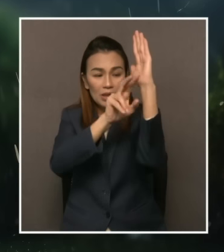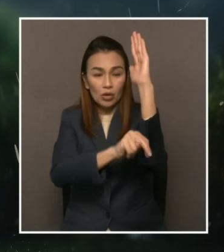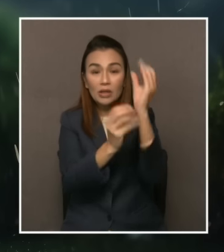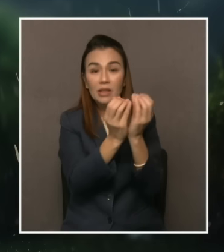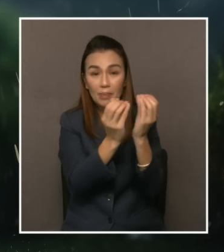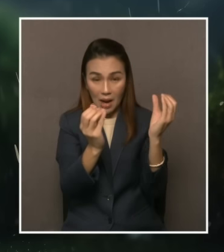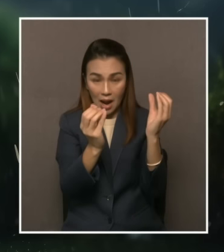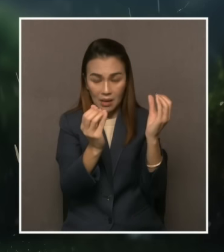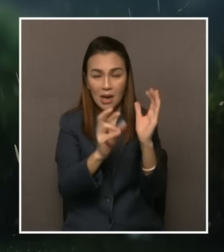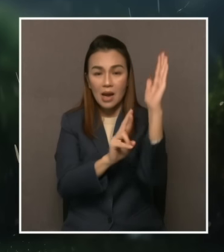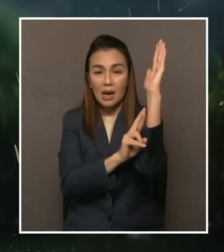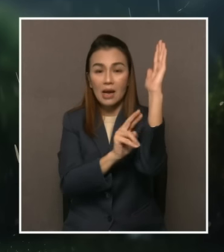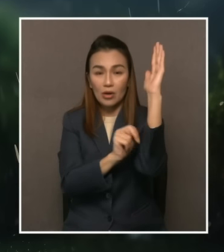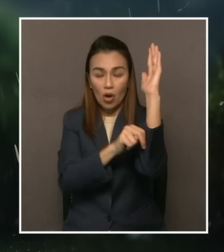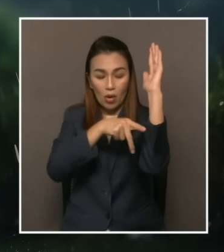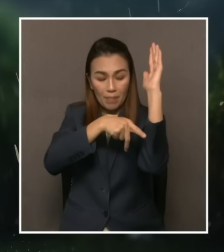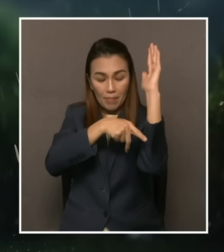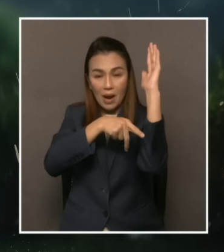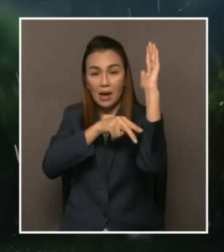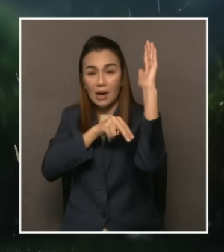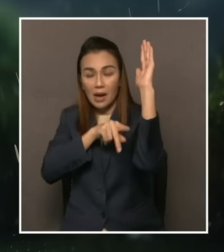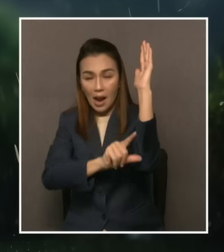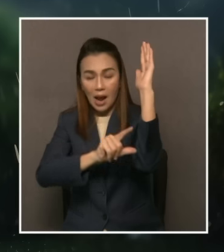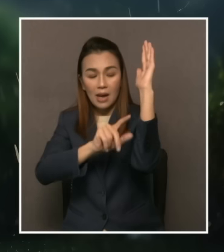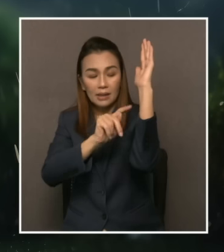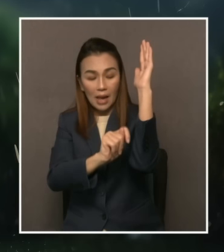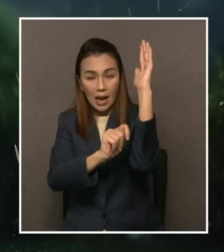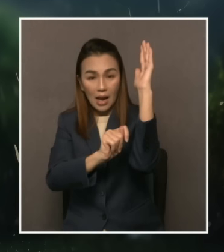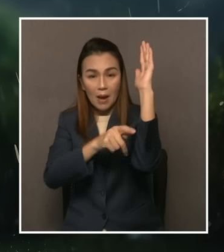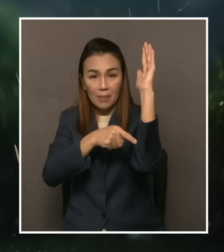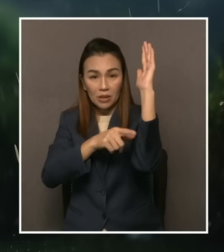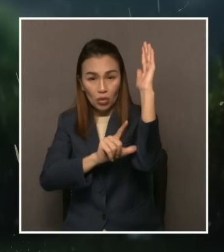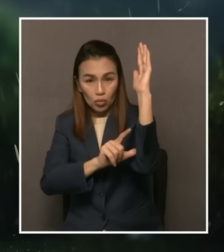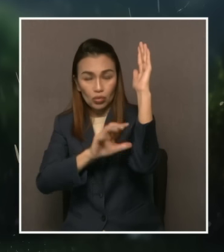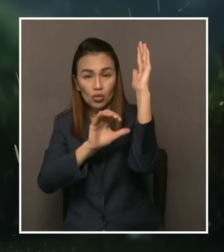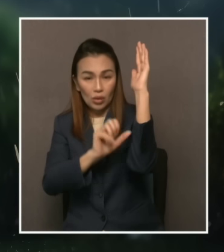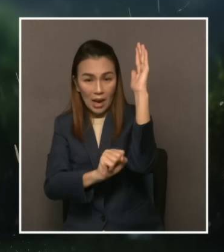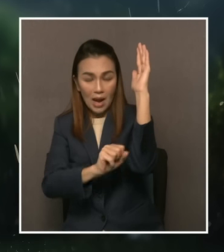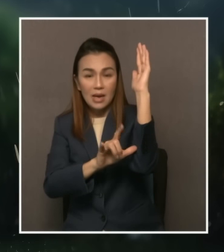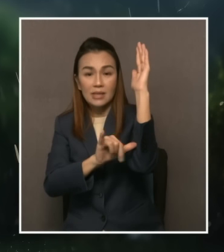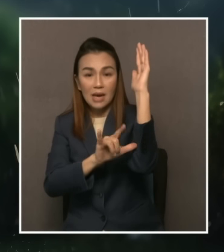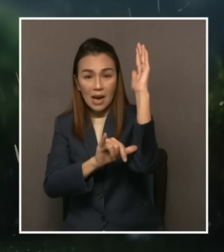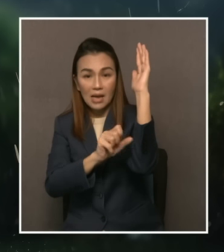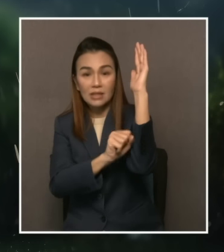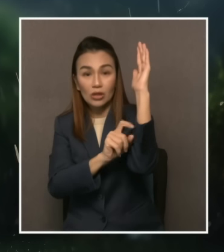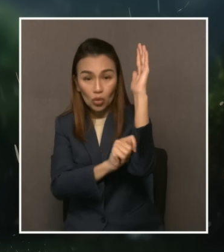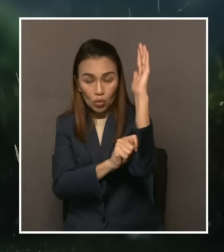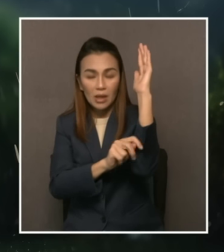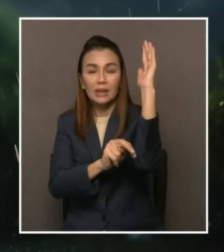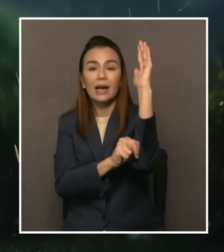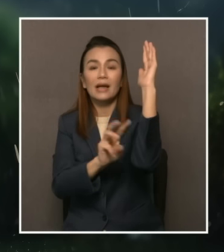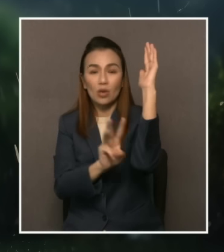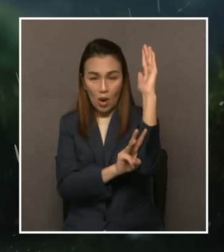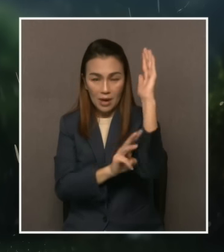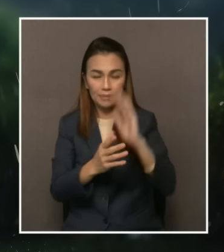ath ระนอง พง่า ตรัง พทรุ่ง สงขstrา ยะลา สตูลและนรทิวาต